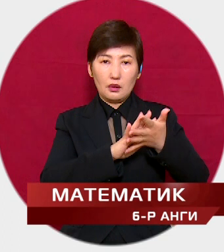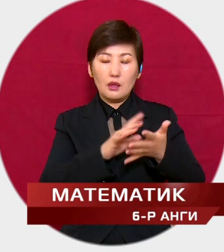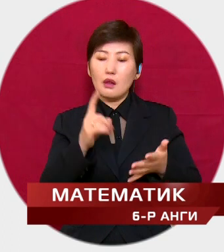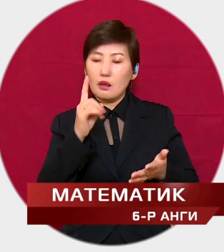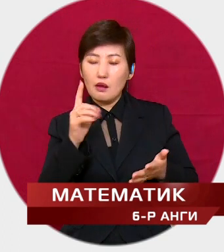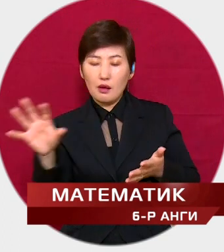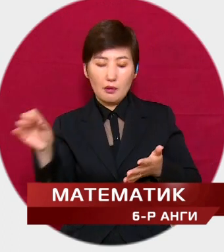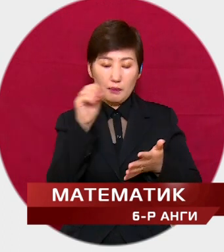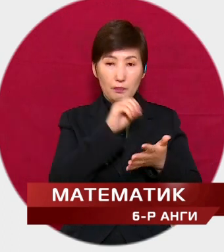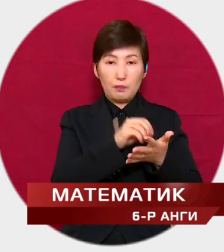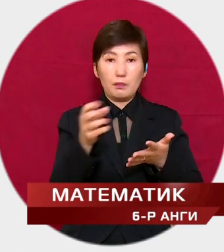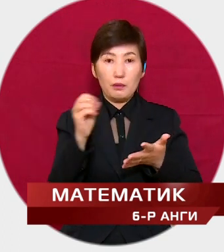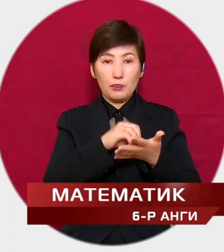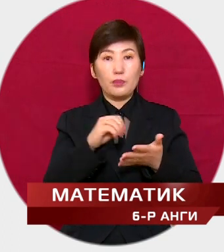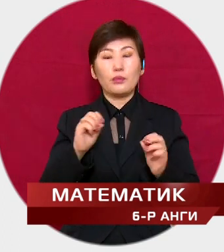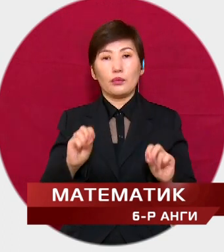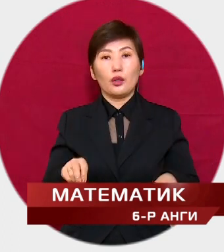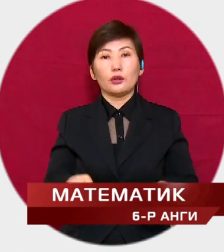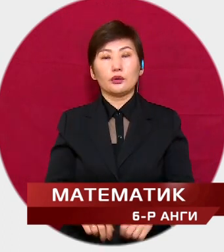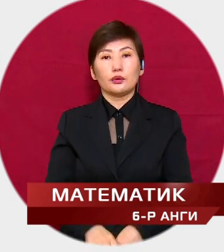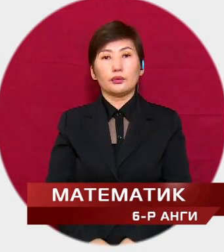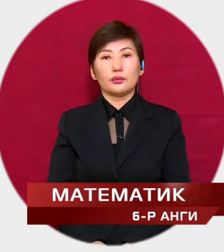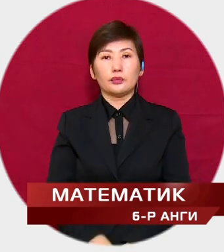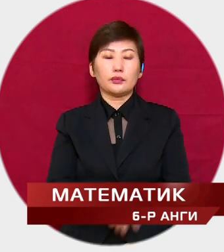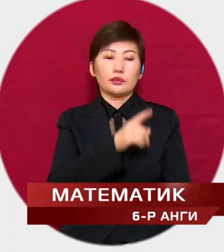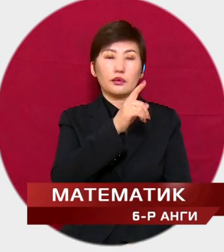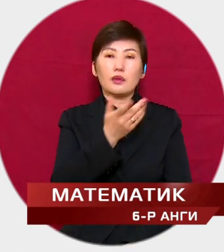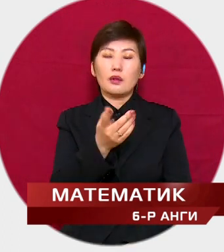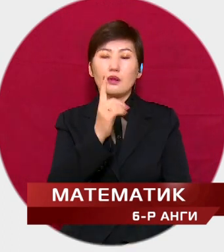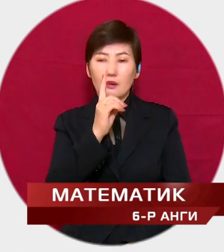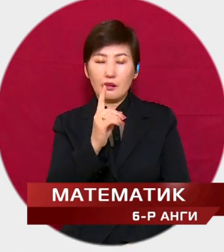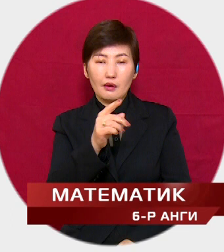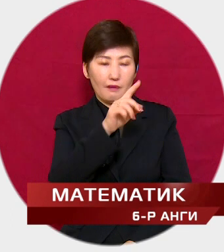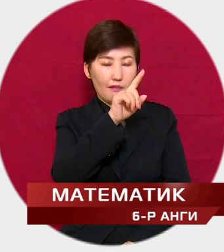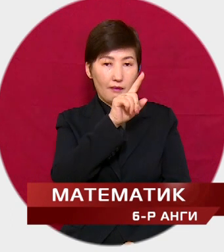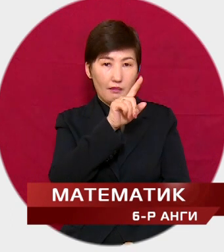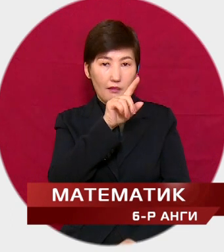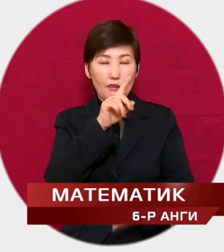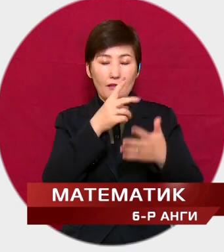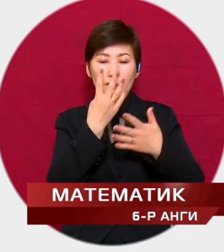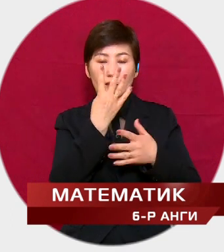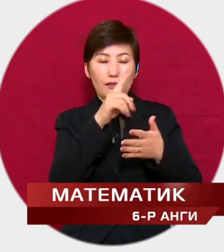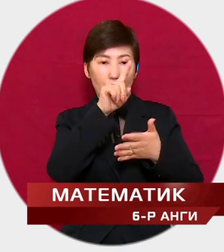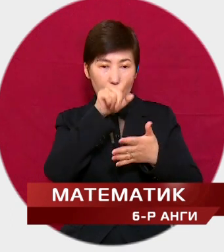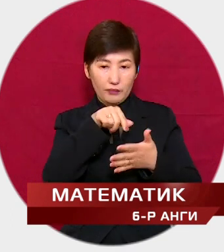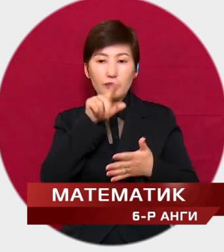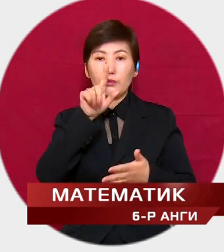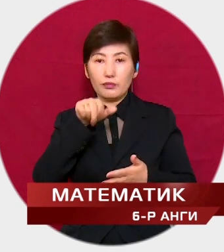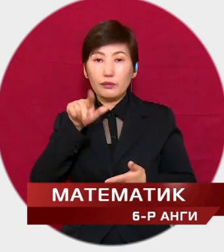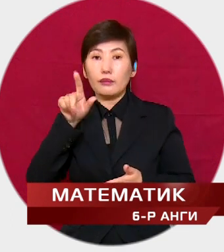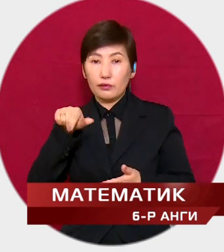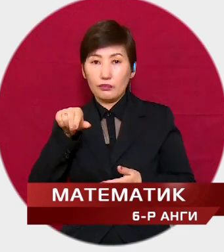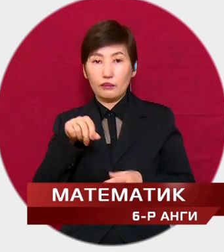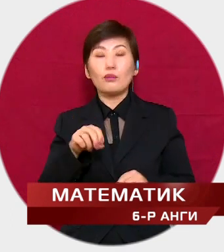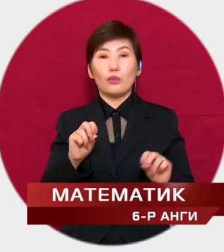тэмдэглэе. За энэ бүртгэл дээр тэмдэглэхдээ бид нар босоо зураасаар ингээд 3 зураас зураад харуулчихна. За шоо маань 2